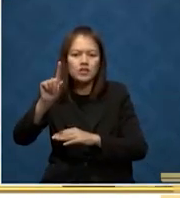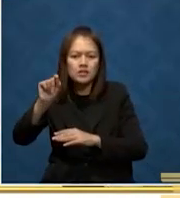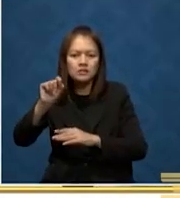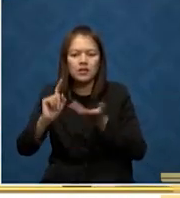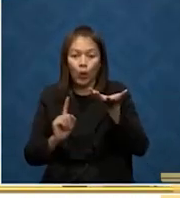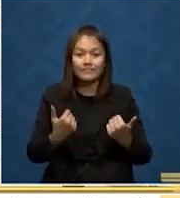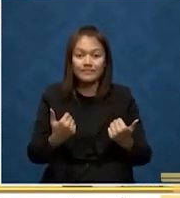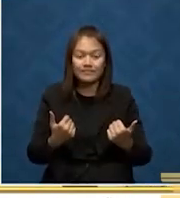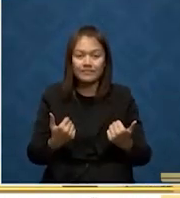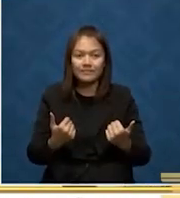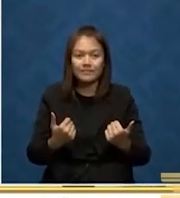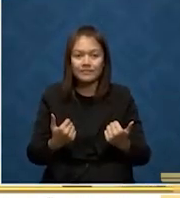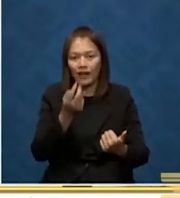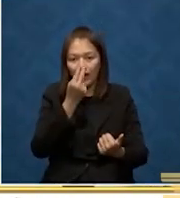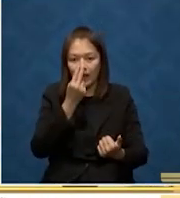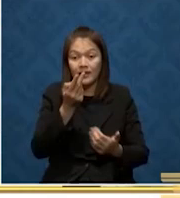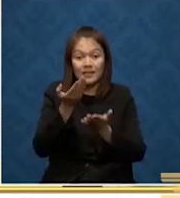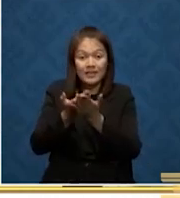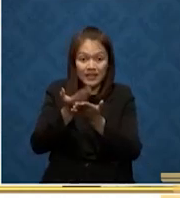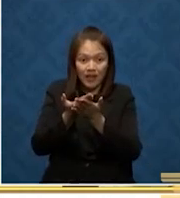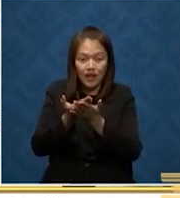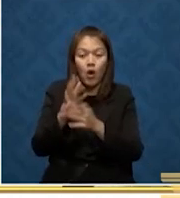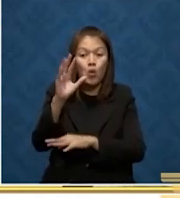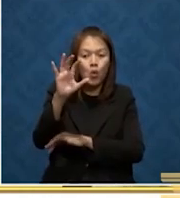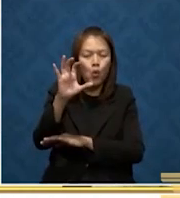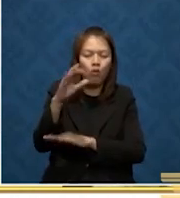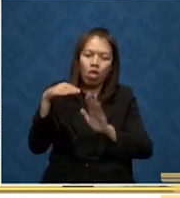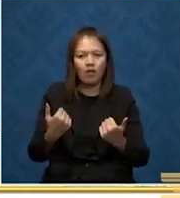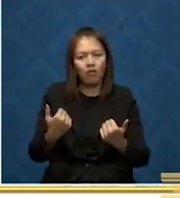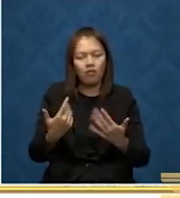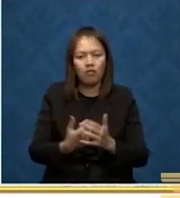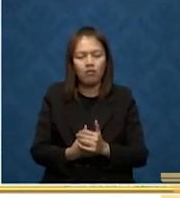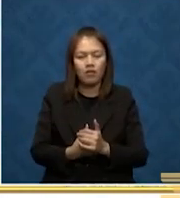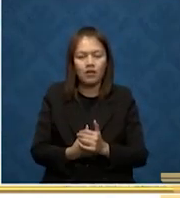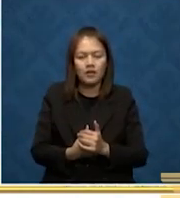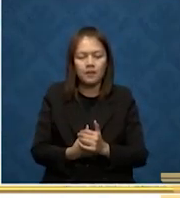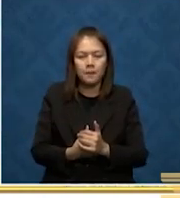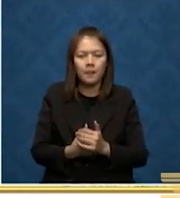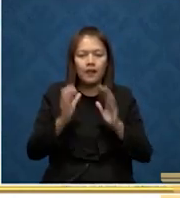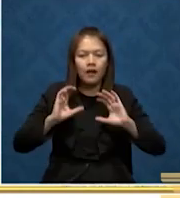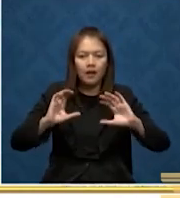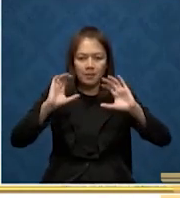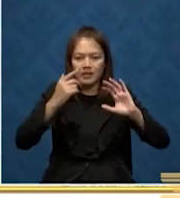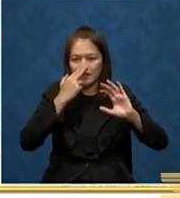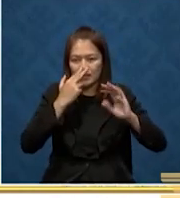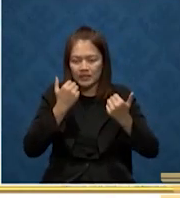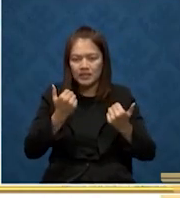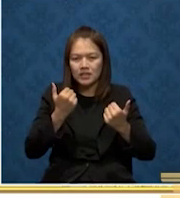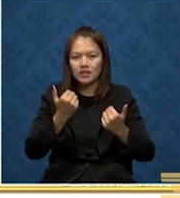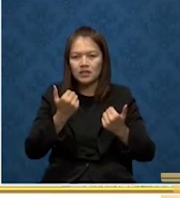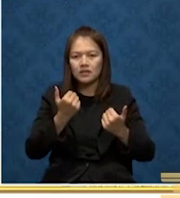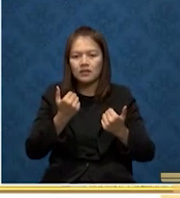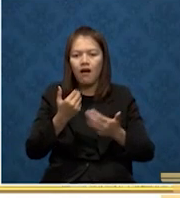ต่อกิโลกรรมนะครัยัได้ว่าราคากุ้งตกตำลมามากนะครับ ราคานัปจจุบันตอนนี้กุ้งจาก